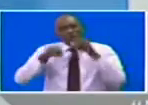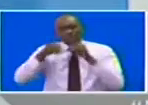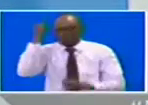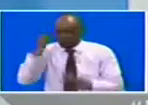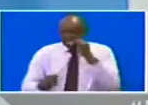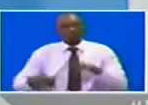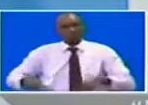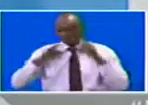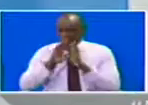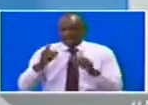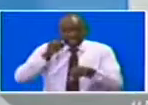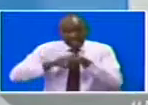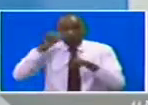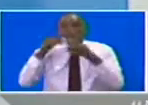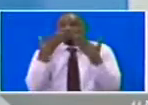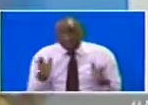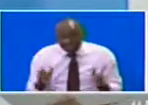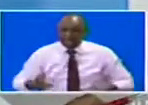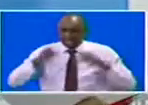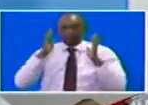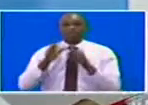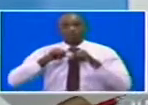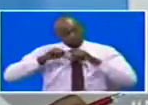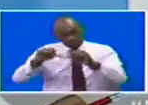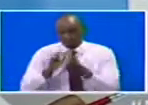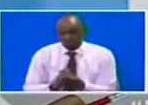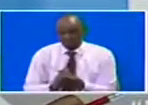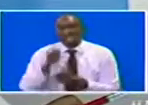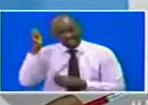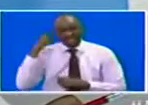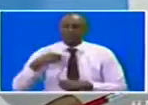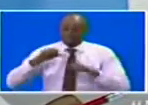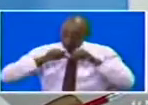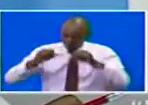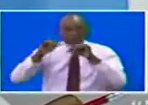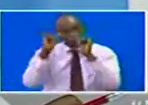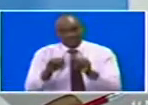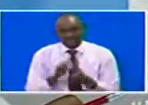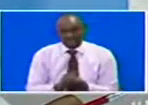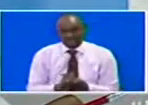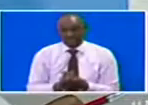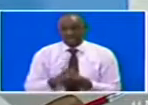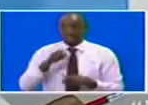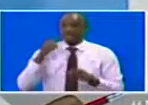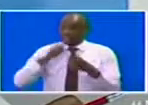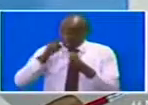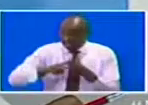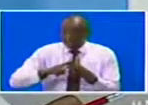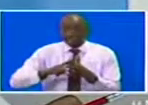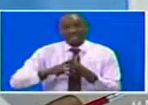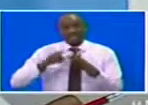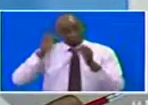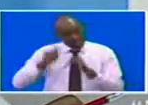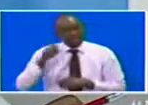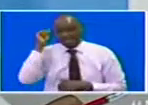maisha. Baada ya uchaguzi maisha yanaendelea na Kenya bado itabaki Kenya. Na afu kitu ambacho tuelewe